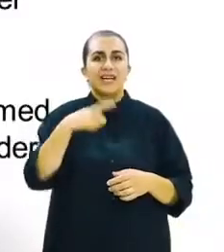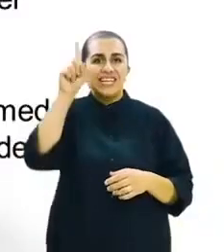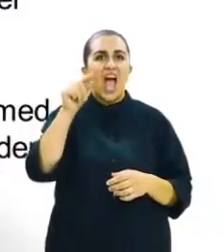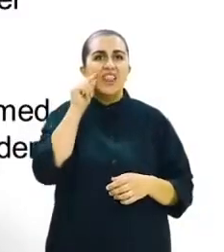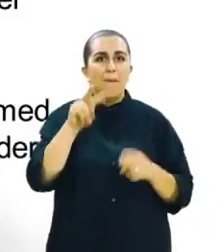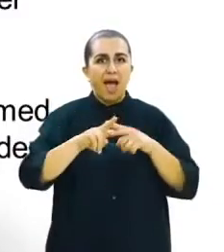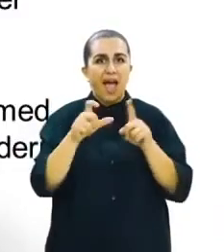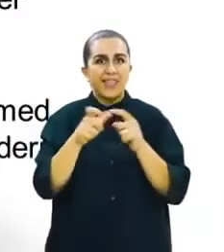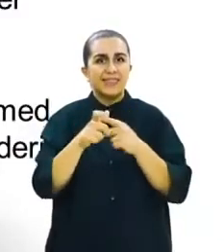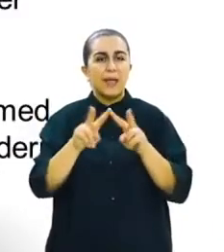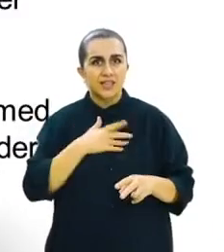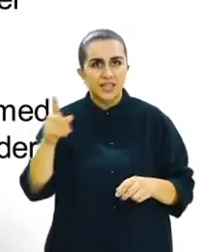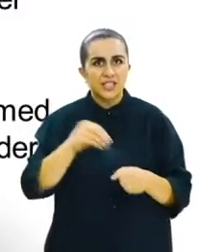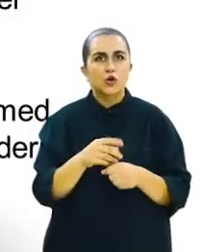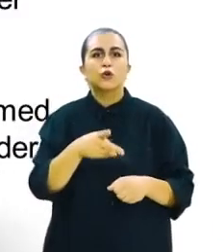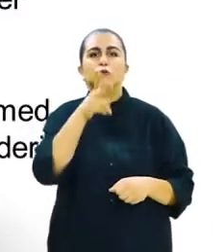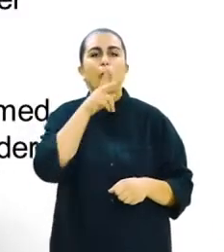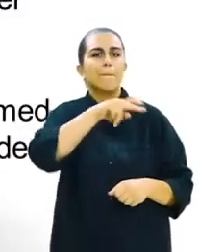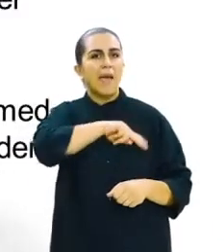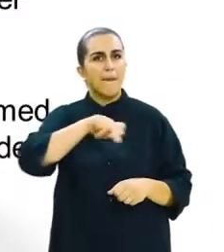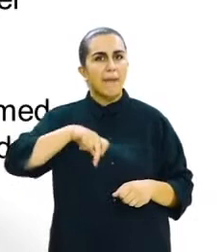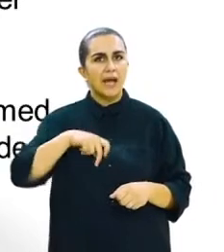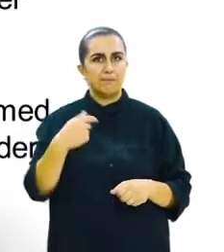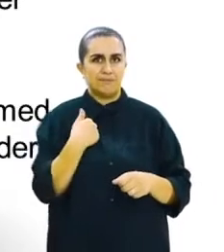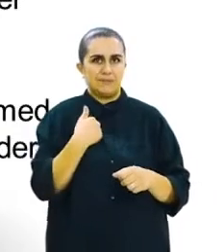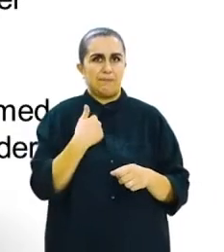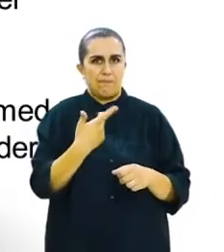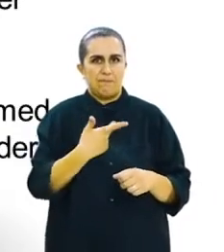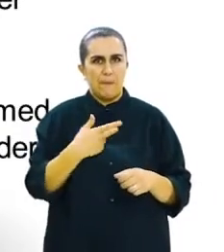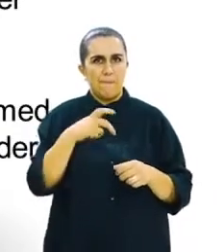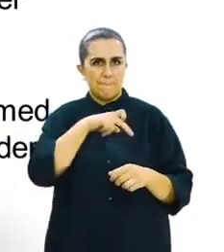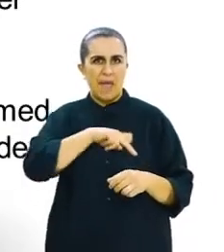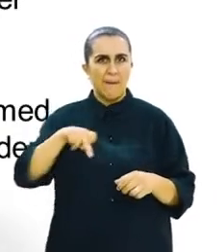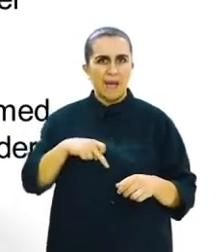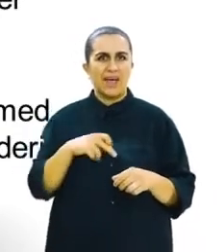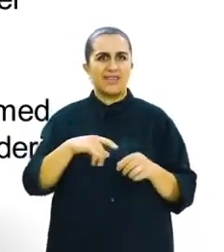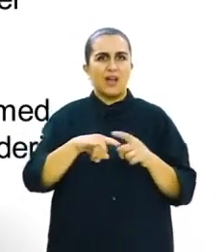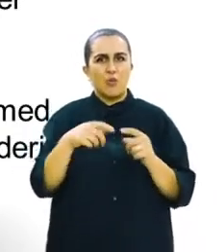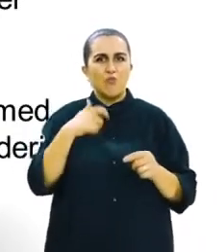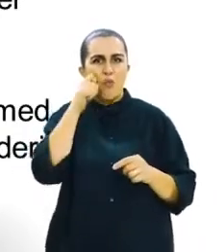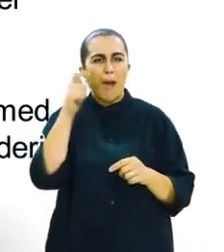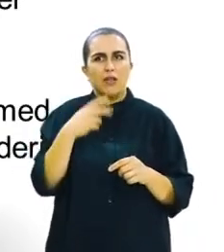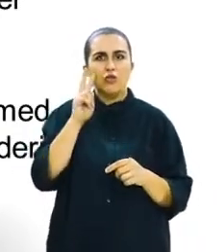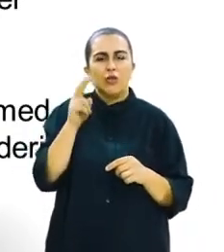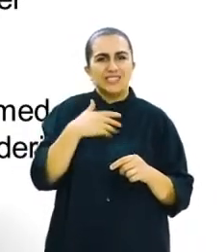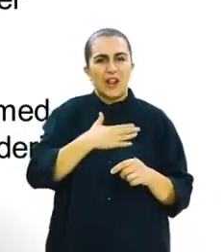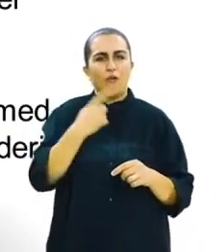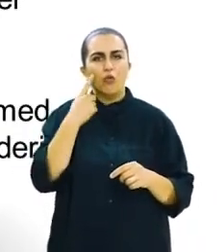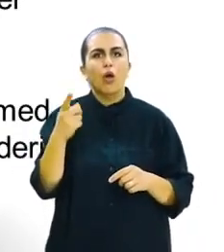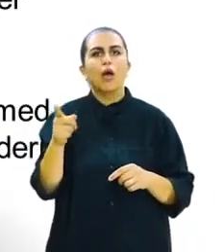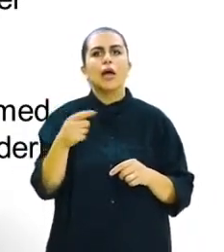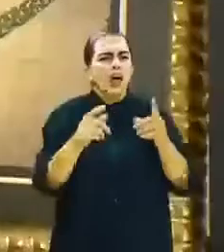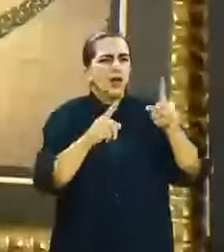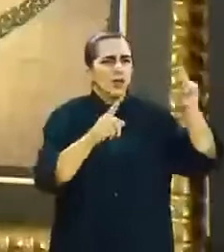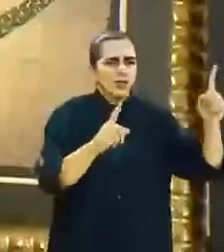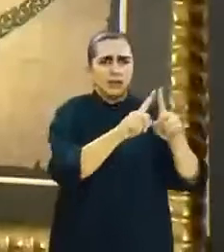Hz Adem aleyhisselam ile birlikte son peygamber bizim Peygamberimiz Hz Muhammed Mustafa Sallallahu Aleyhi ve Sellem'e kadar nice peygamberler